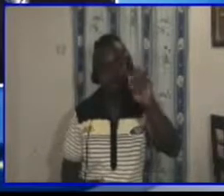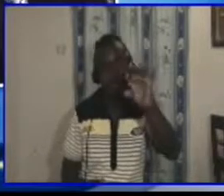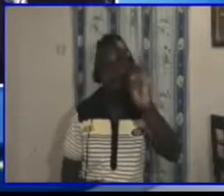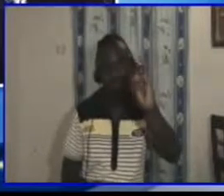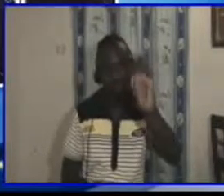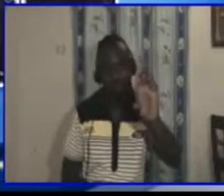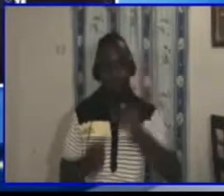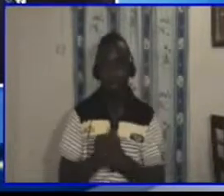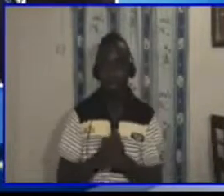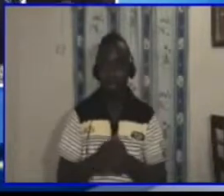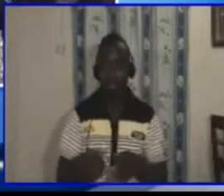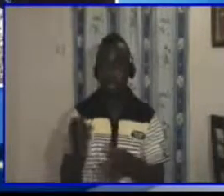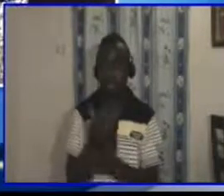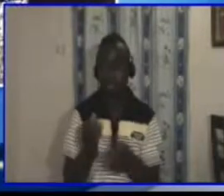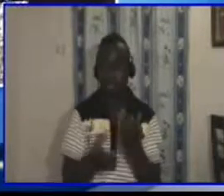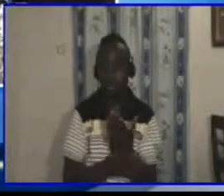betania